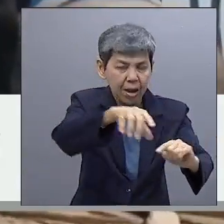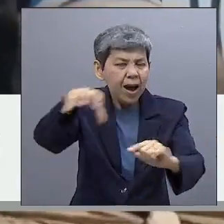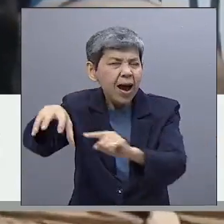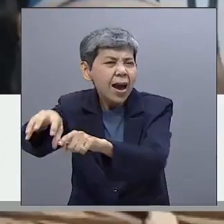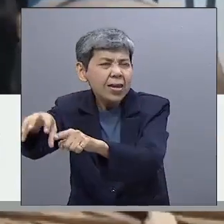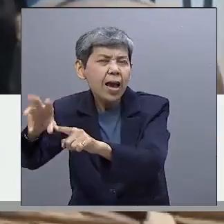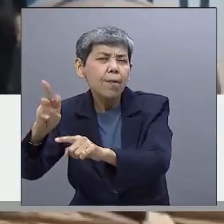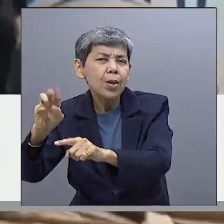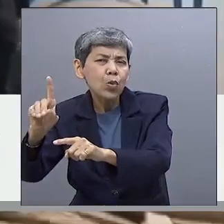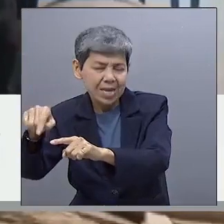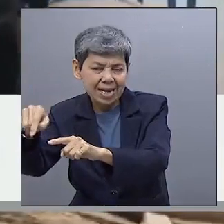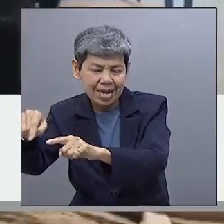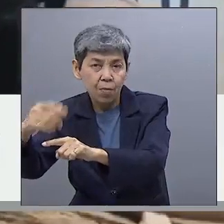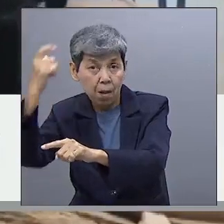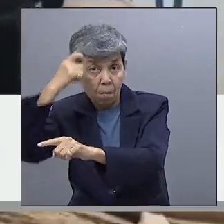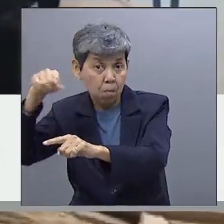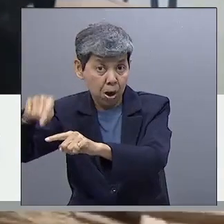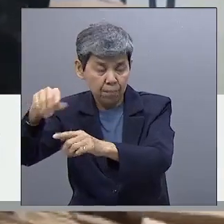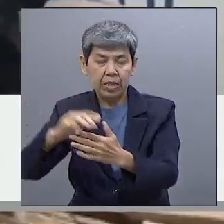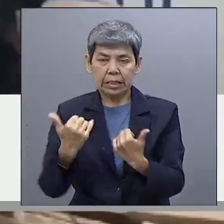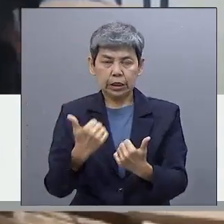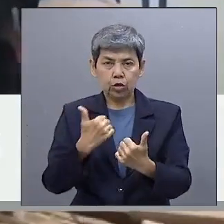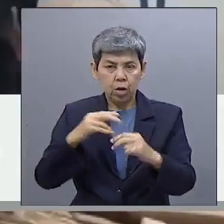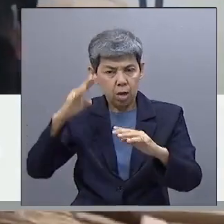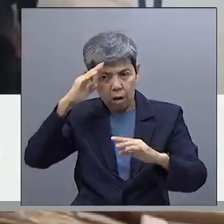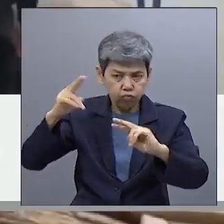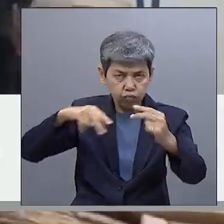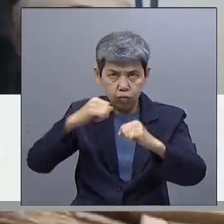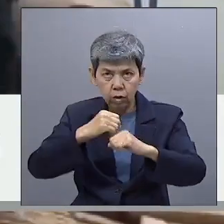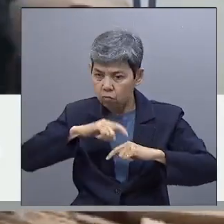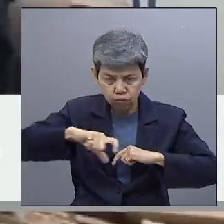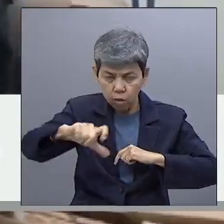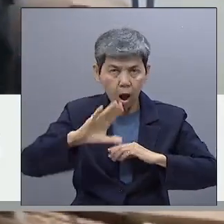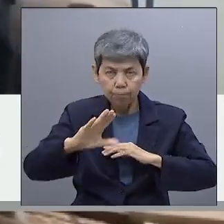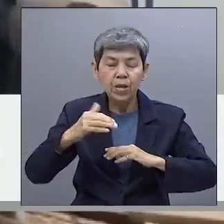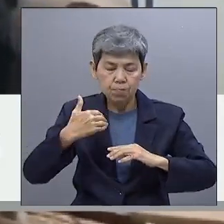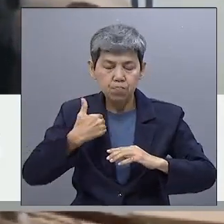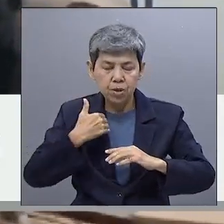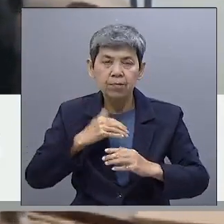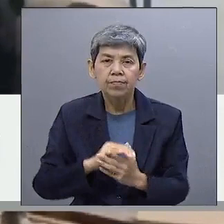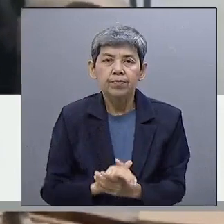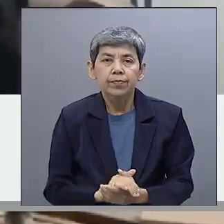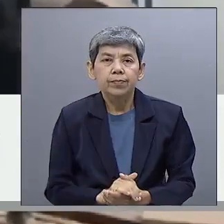ในเขตเยาวดีแต่ฝ่ายต่อต้านยังควบคุมเส้นทางสายเมโวดีกับก.กาเรต์